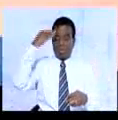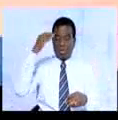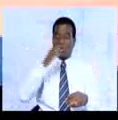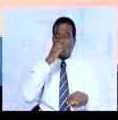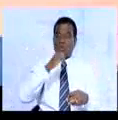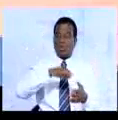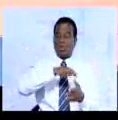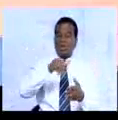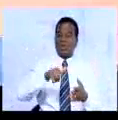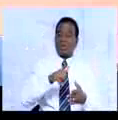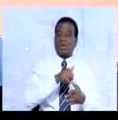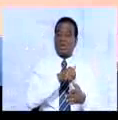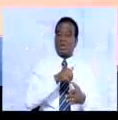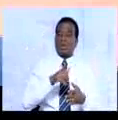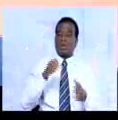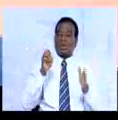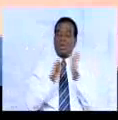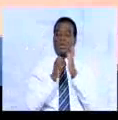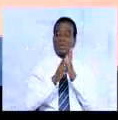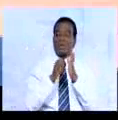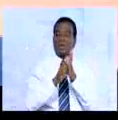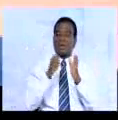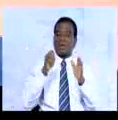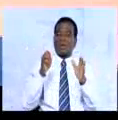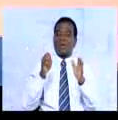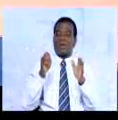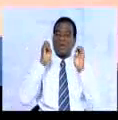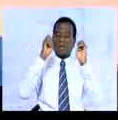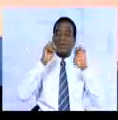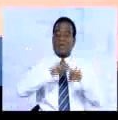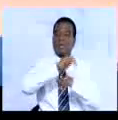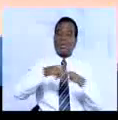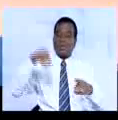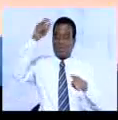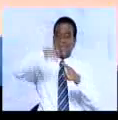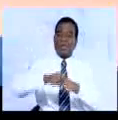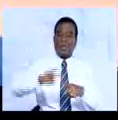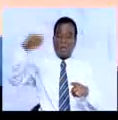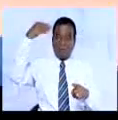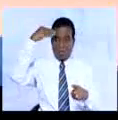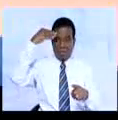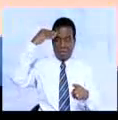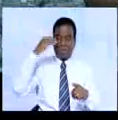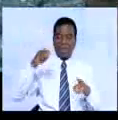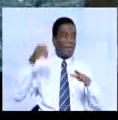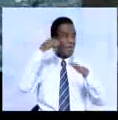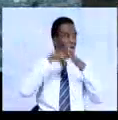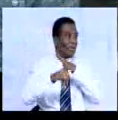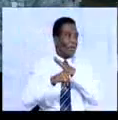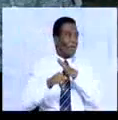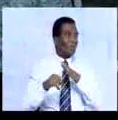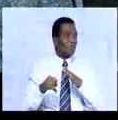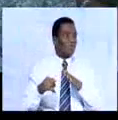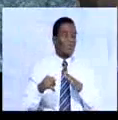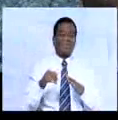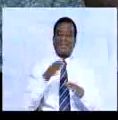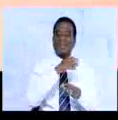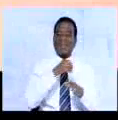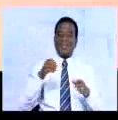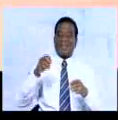Eaux et Forêts, outre l'éducation nationale, il faut impliquer le ministère de l'Intérieur, avec